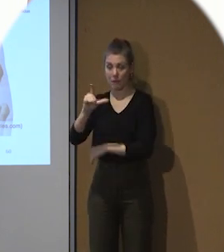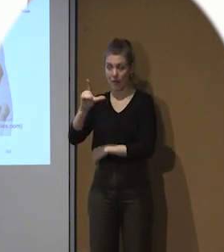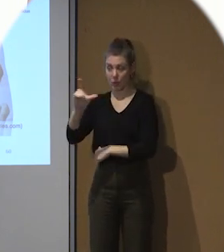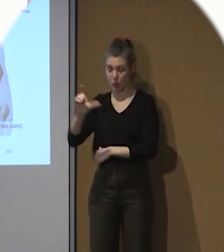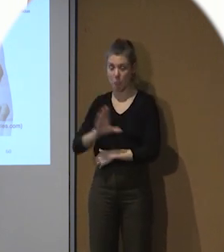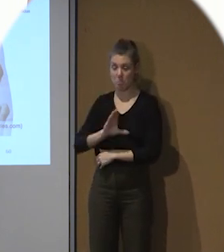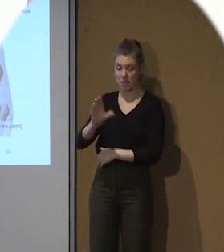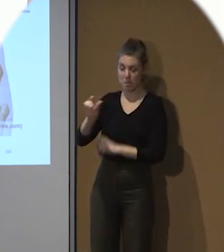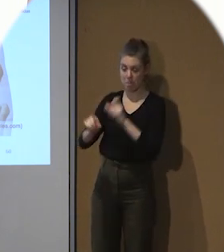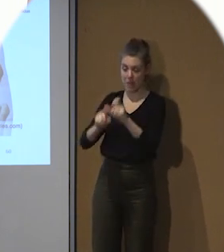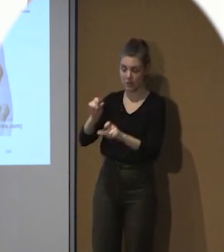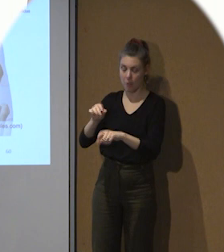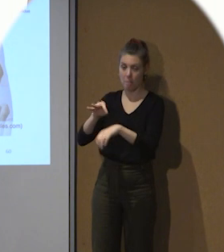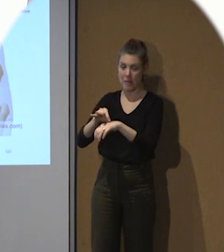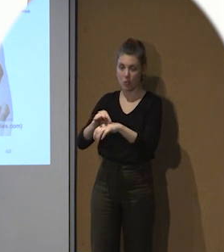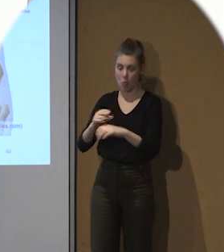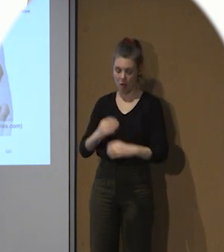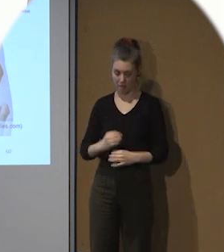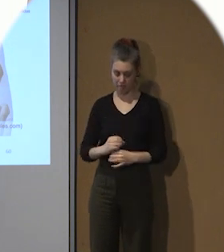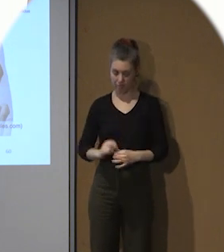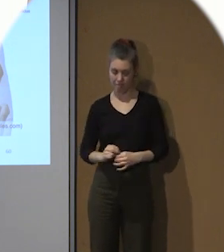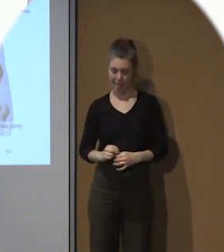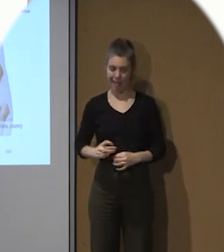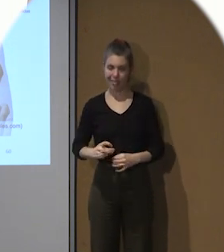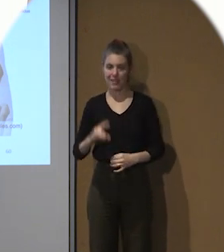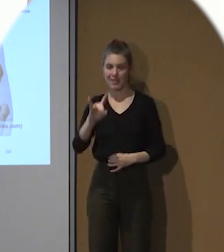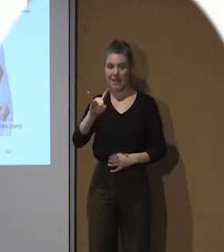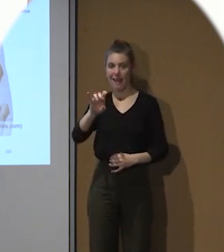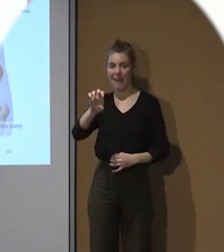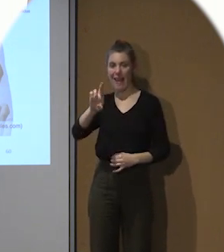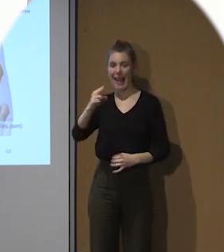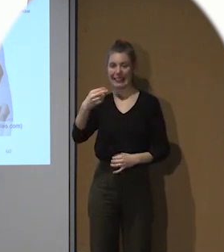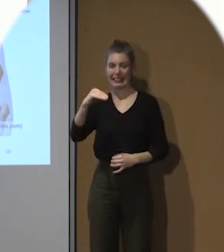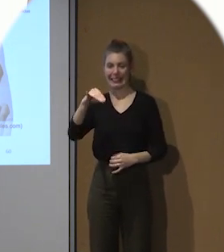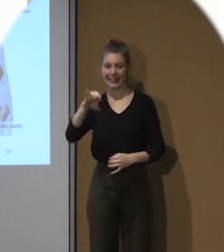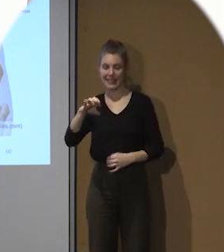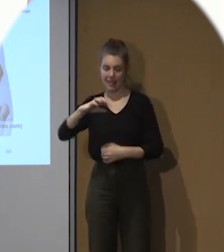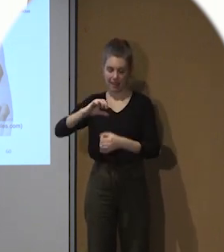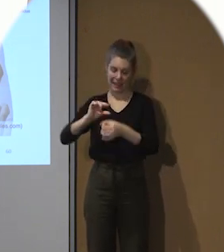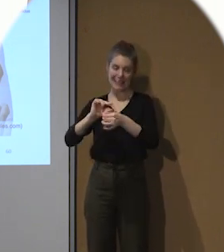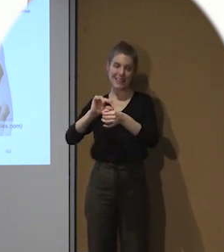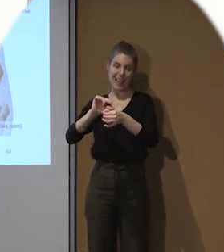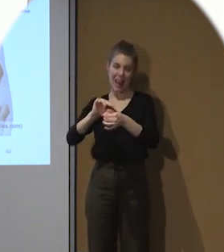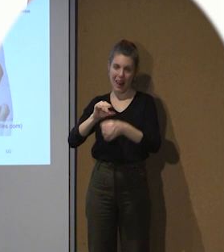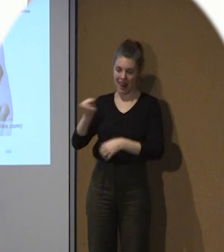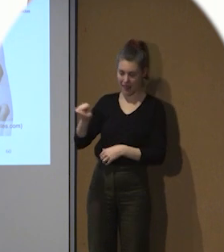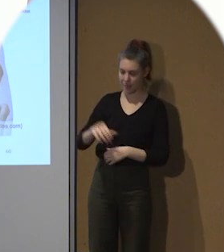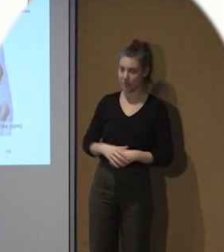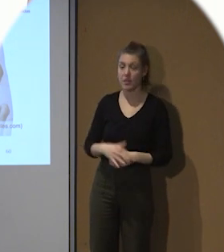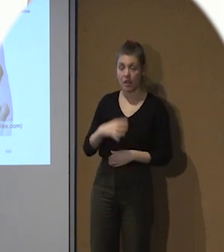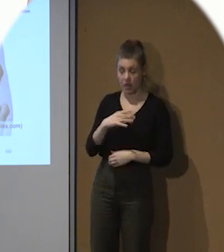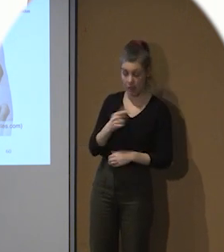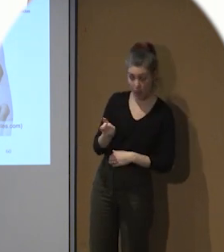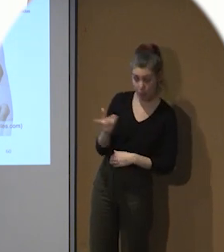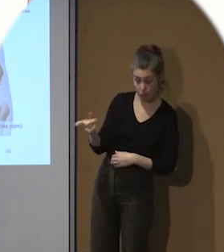discale. Alors, on a classé les patients qui avaient une hernie discale, mais qui n'avaient pas de douleur, et les patients qui avaient une hernie discale, mais qui étaient douloureux.